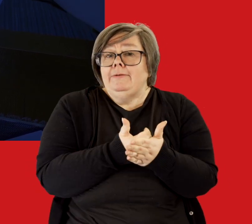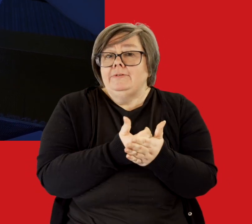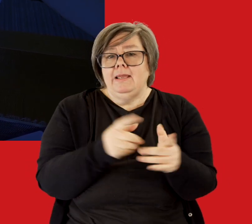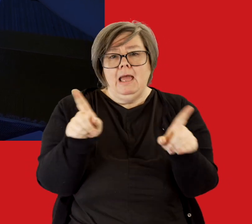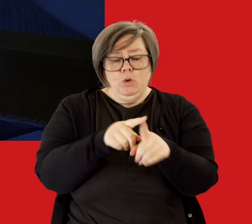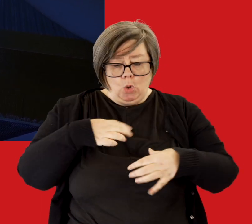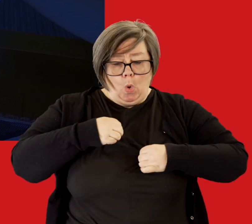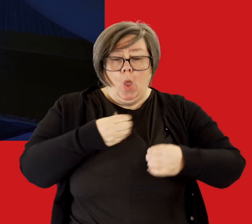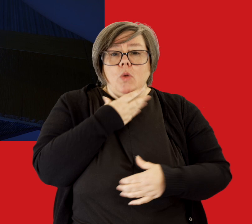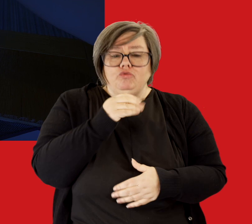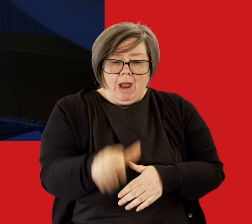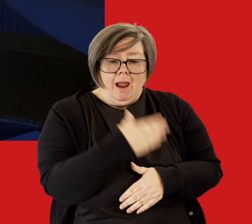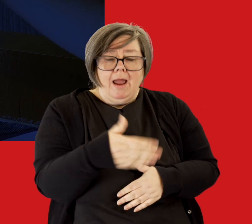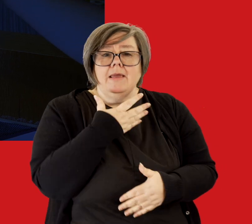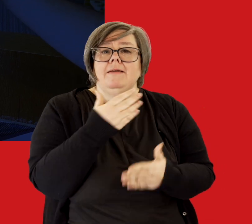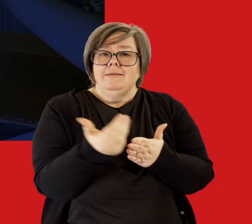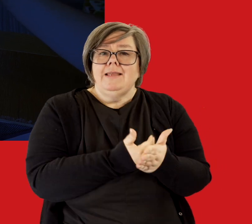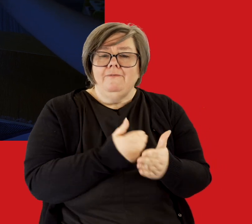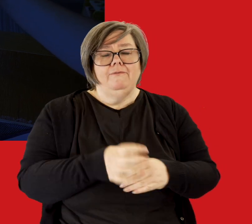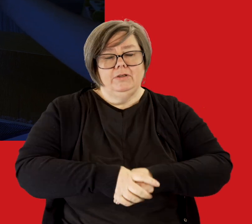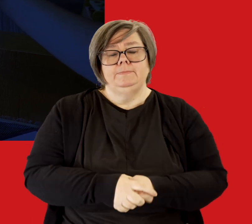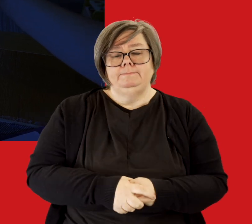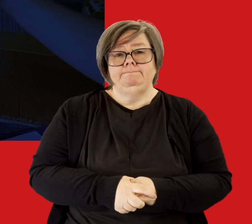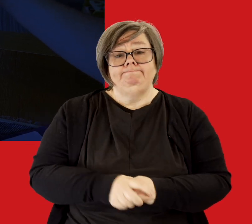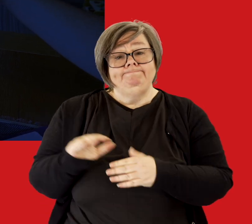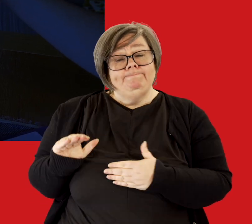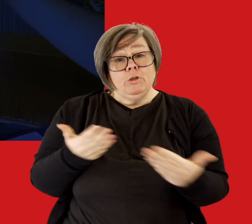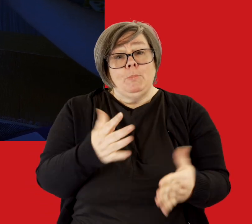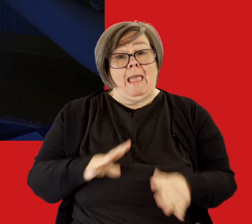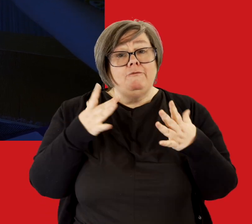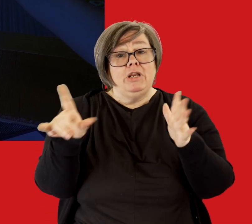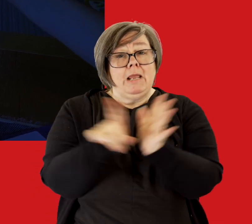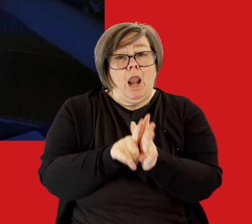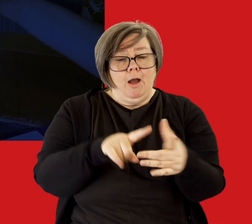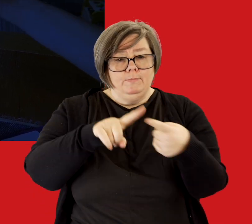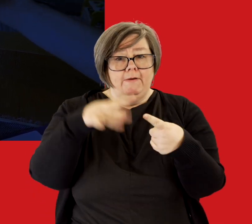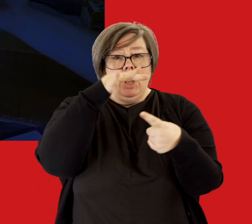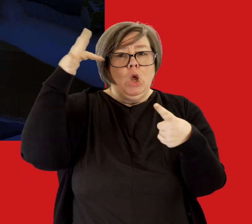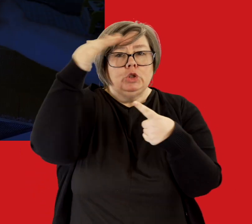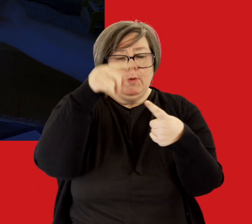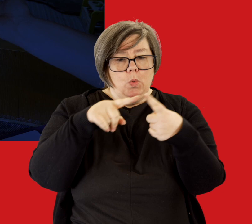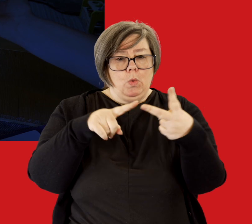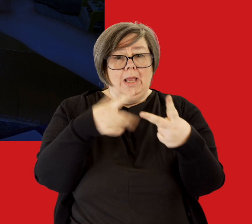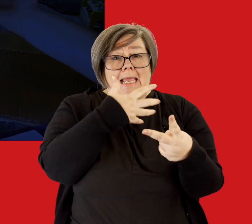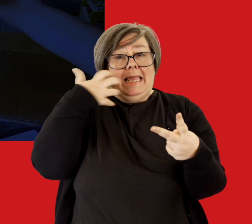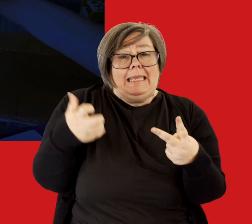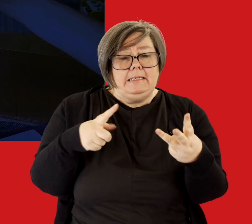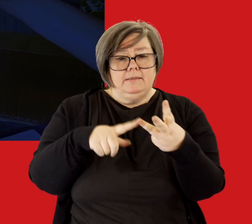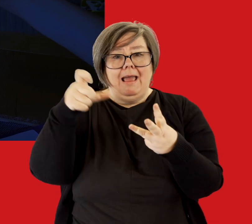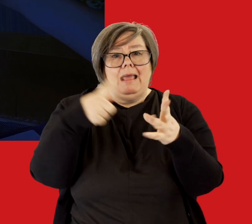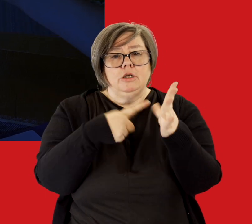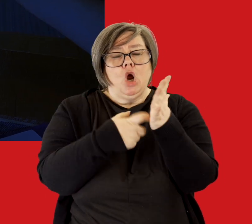tradynol gan gynnwys sut i wefru neu chargio'ch dyfeisiau a nwyddau trydanol. Diogelwch nwy